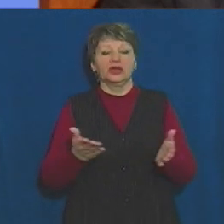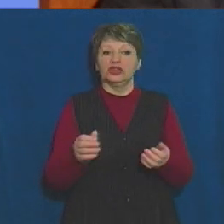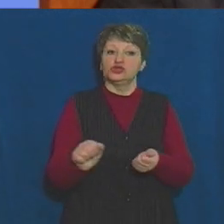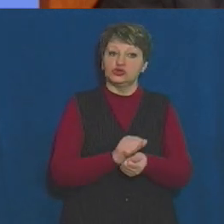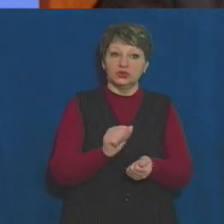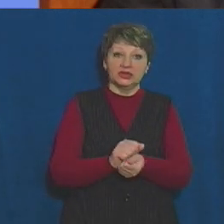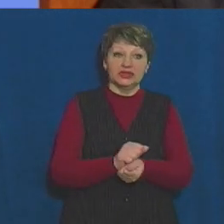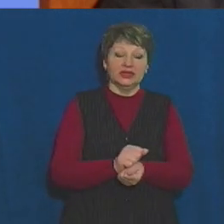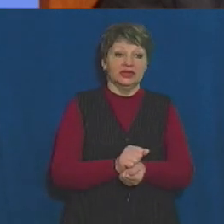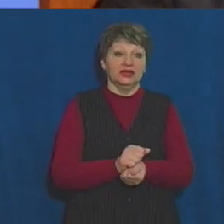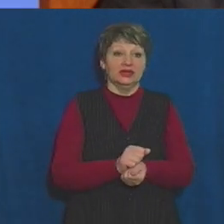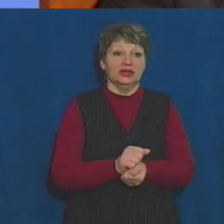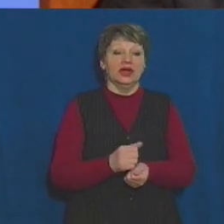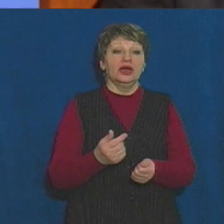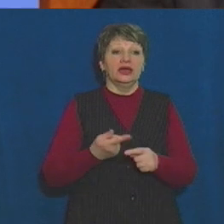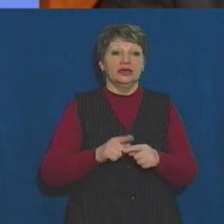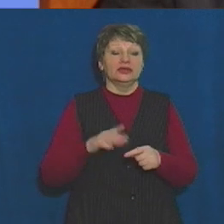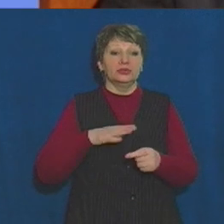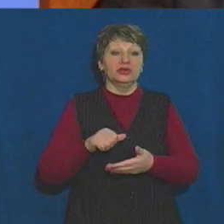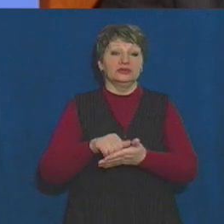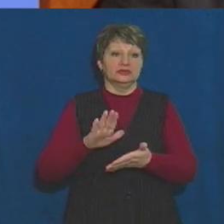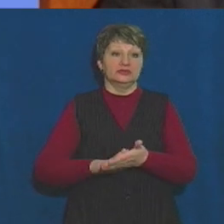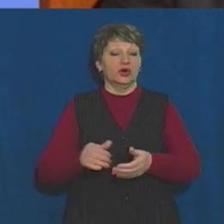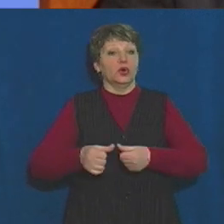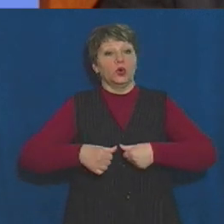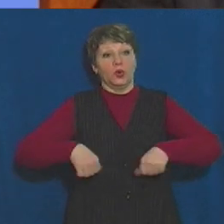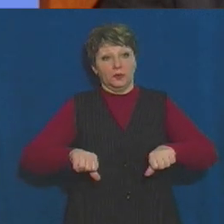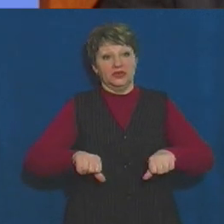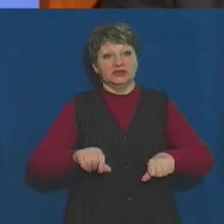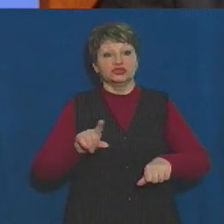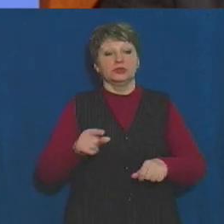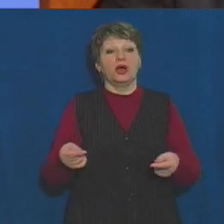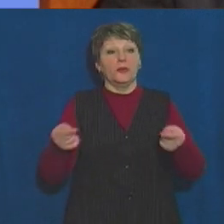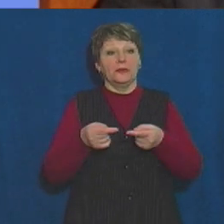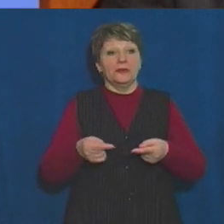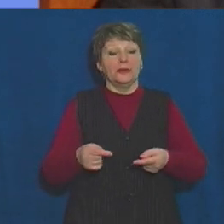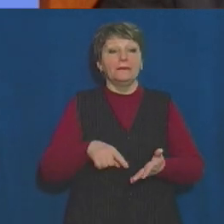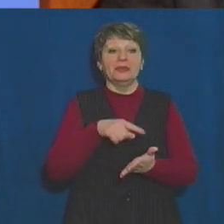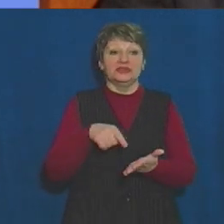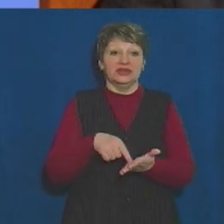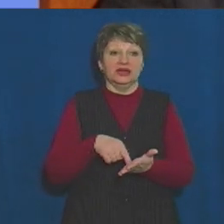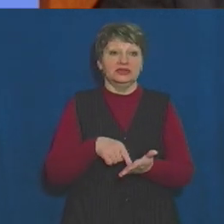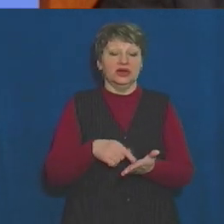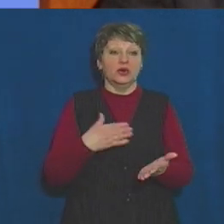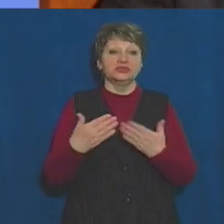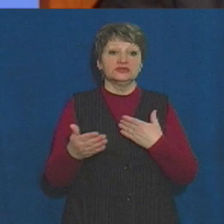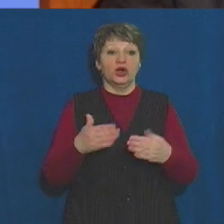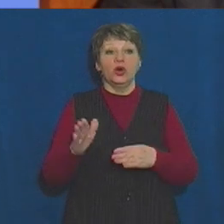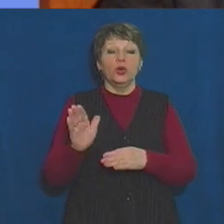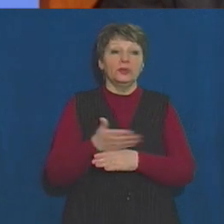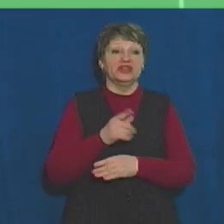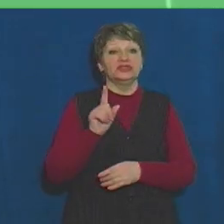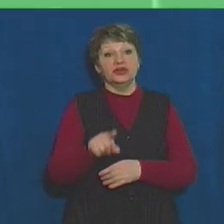були віднесені там цією комісією, що правильно просто була комісією визначено ці питання стосовно видалення тих чи інших